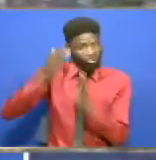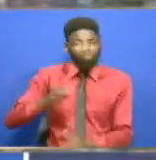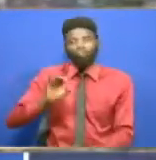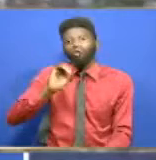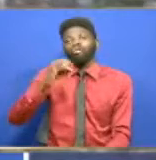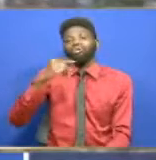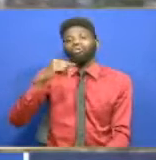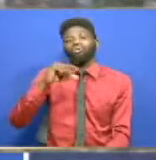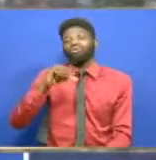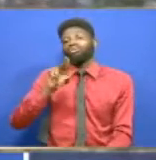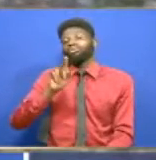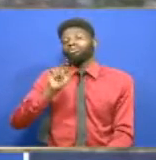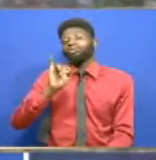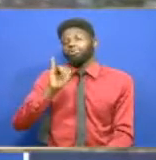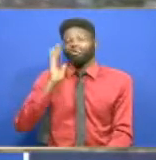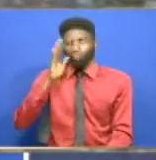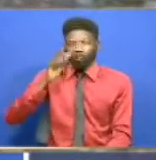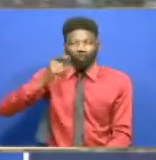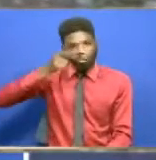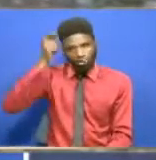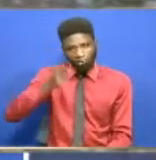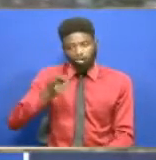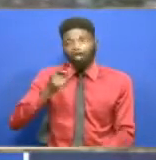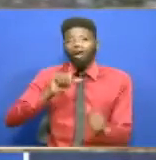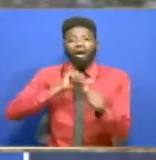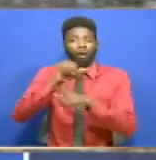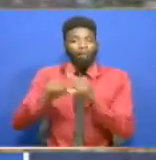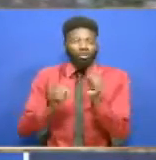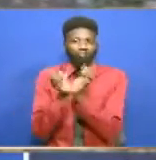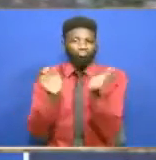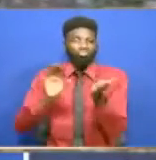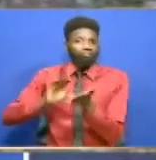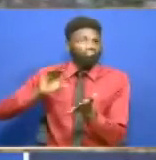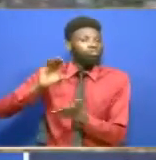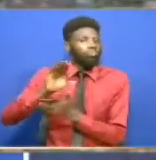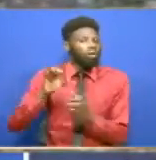dhamana. Nikiripotia darubini ya Channel 1, jina langu ni Sarafina Robi.